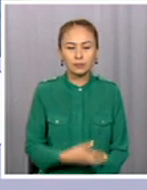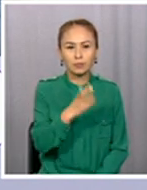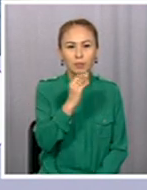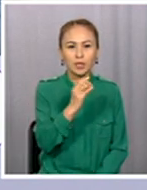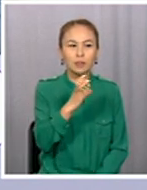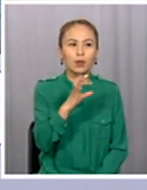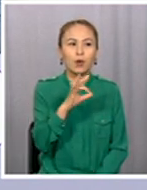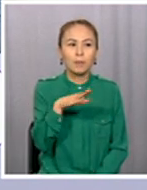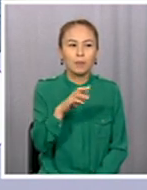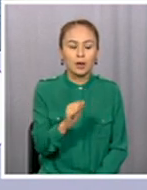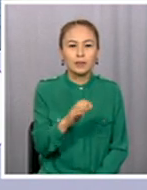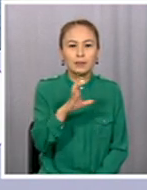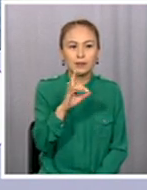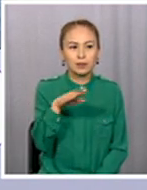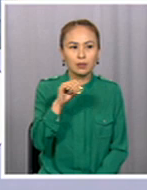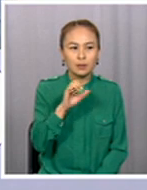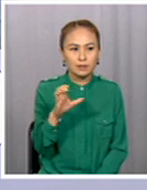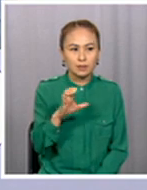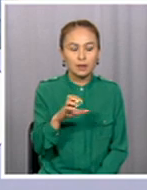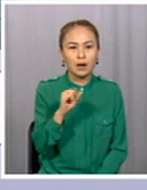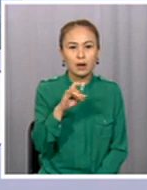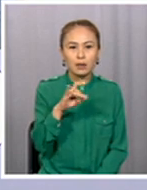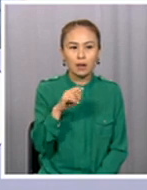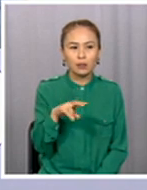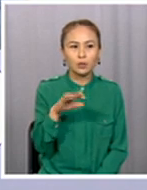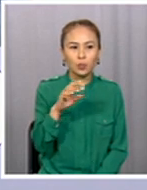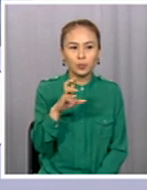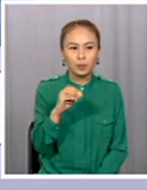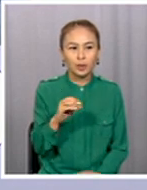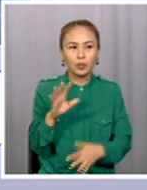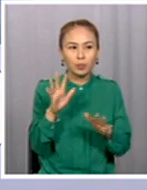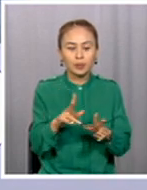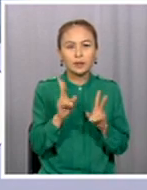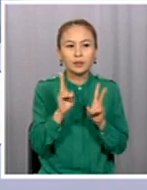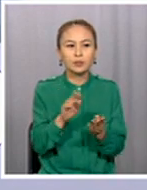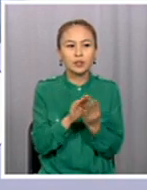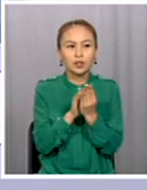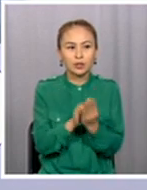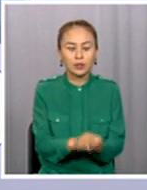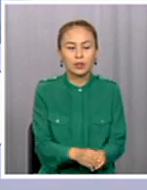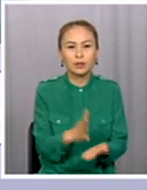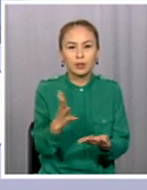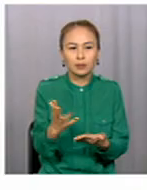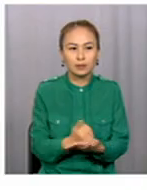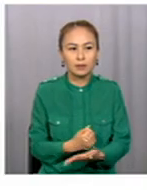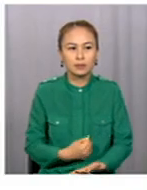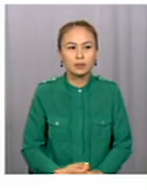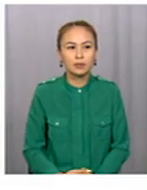оба, Сынтас, Аралтөбе обаларында кімдер жерленгенін анықтаңыздар.